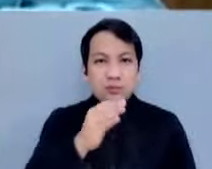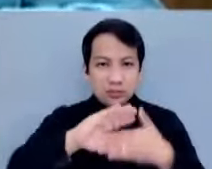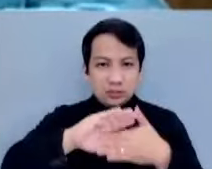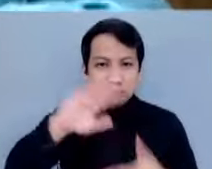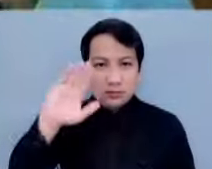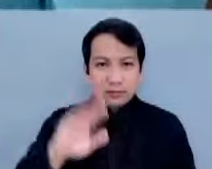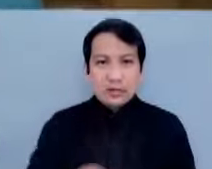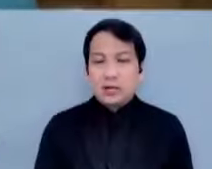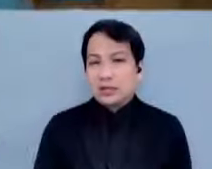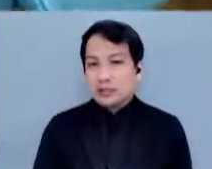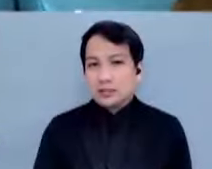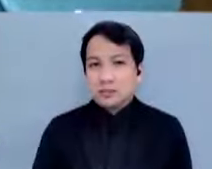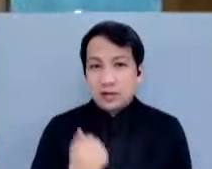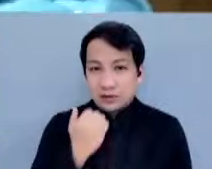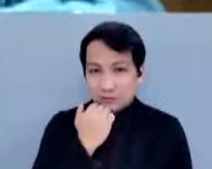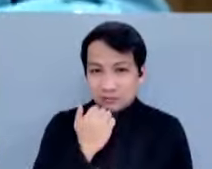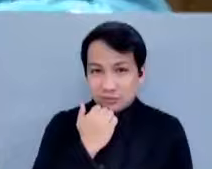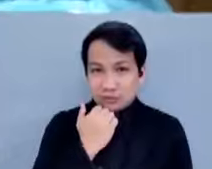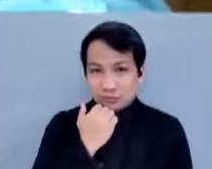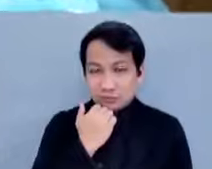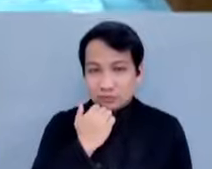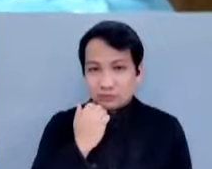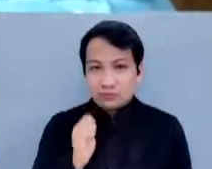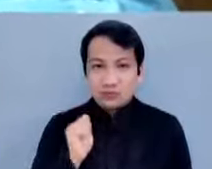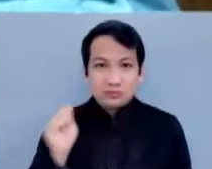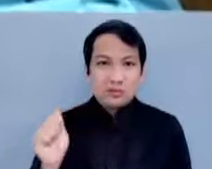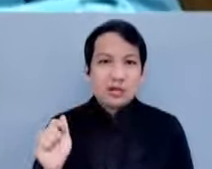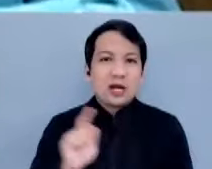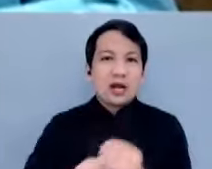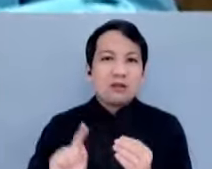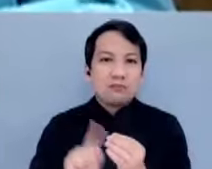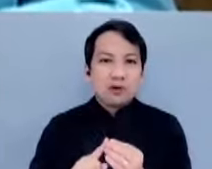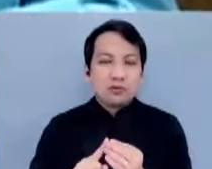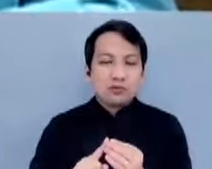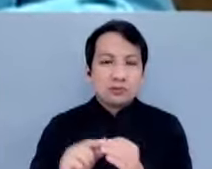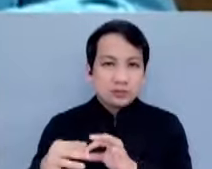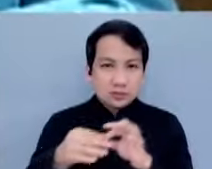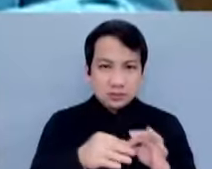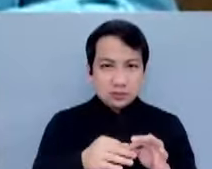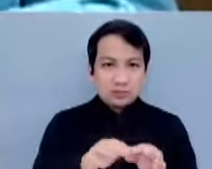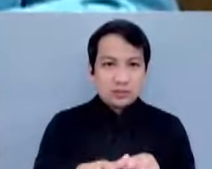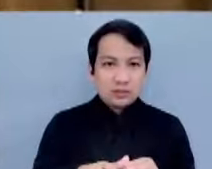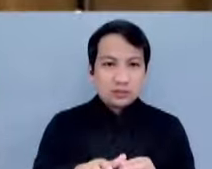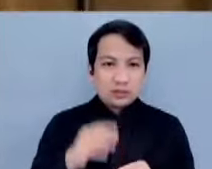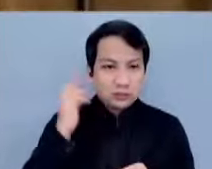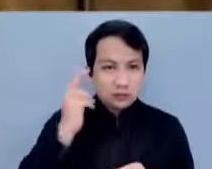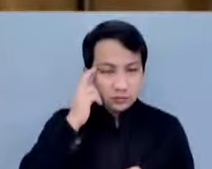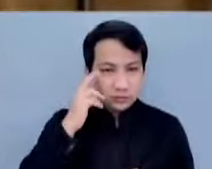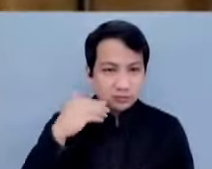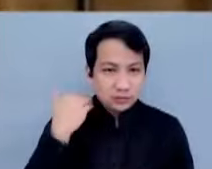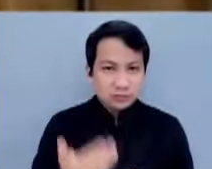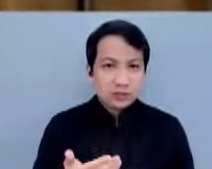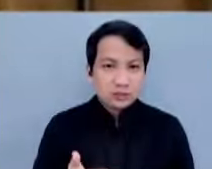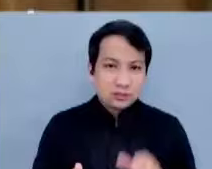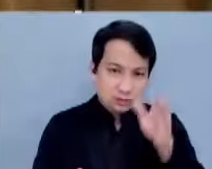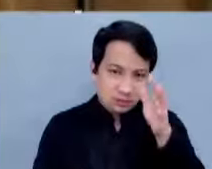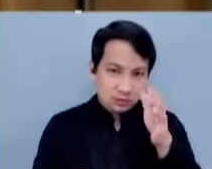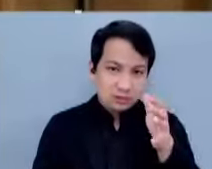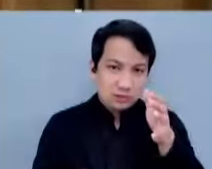ng mga malisyoso at maling headline tungkol sa umunoy pagkakasangkot niya sa pagkamatay ng kanyang ama.